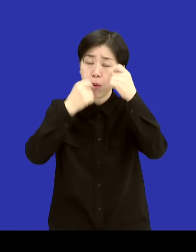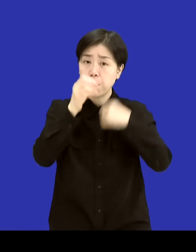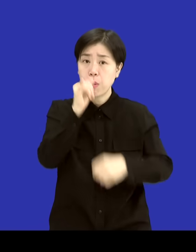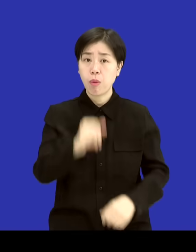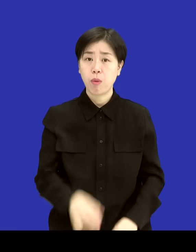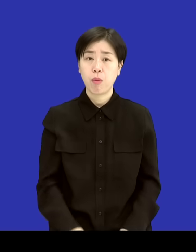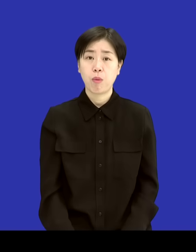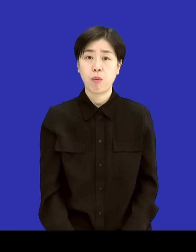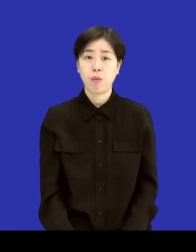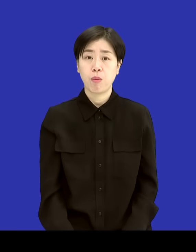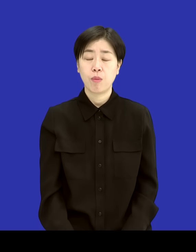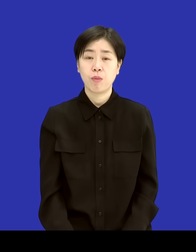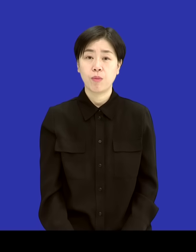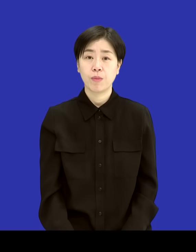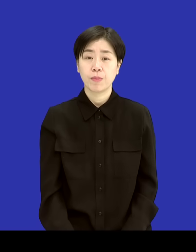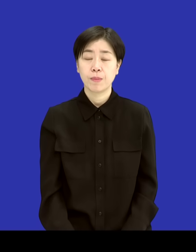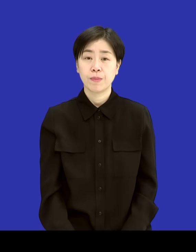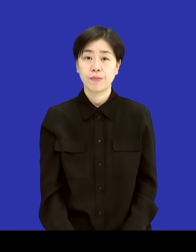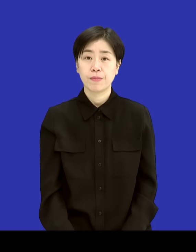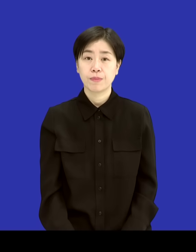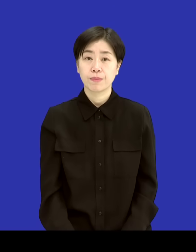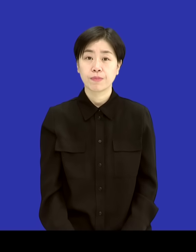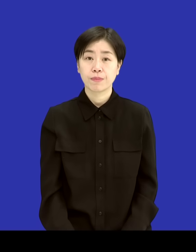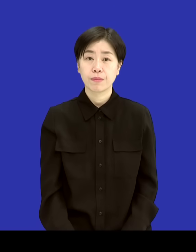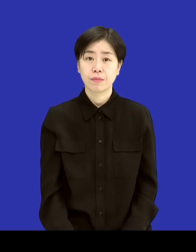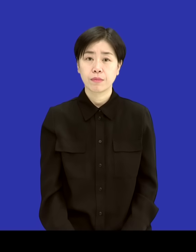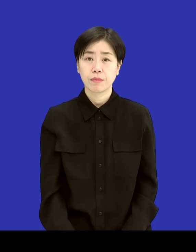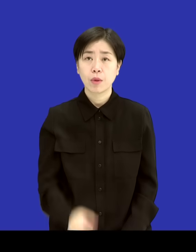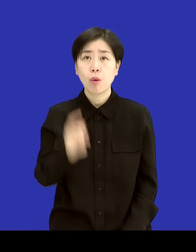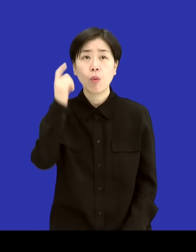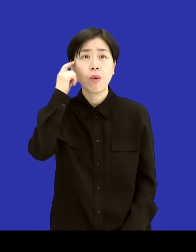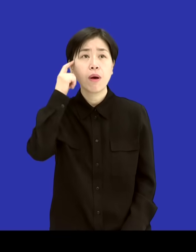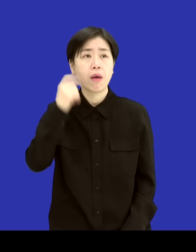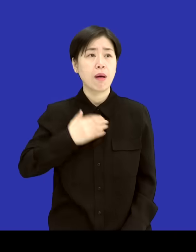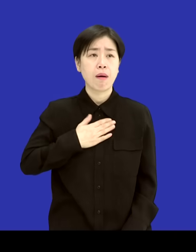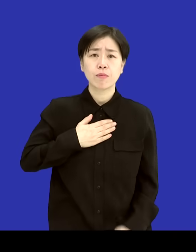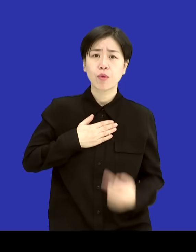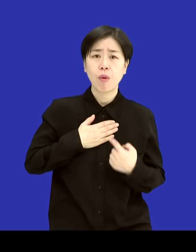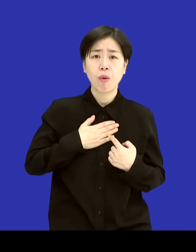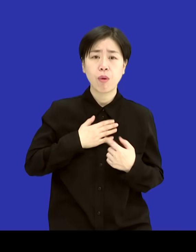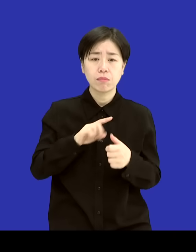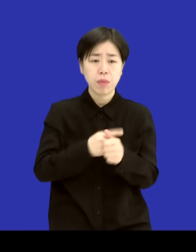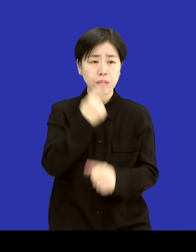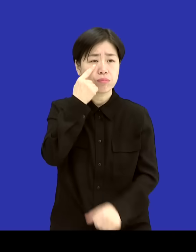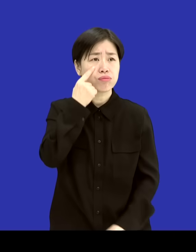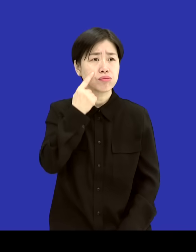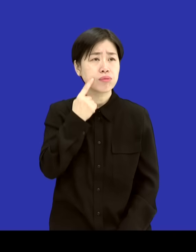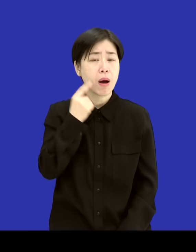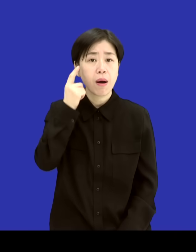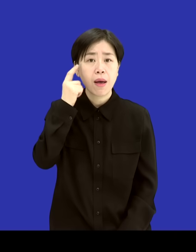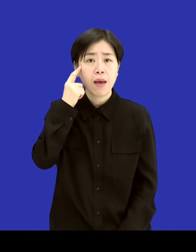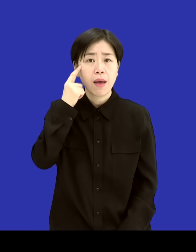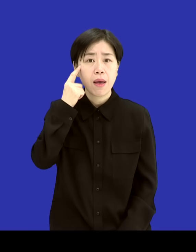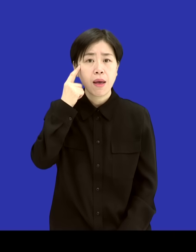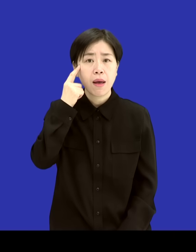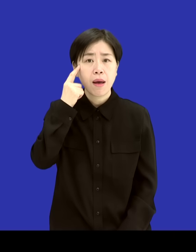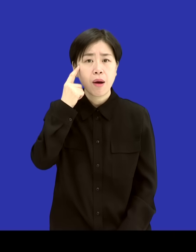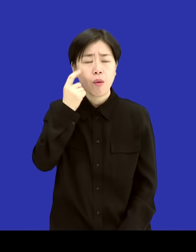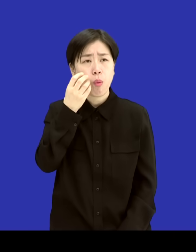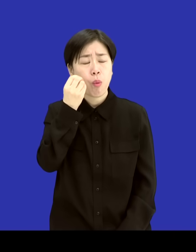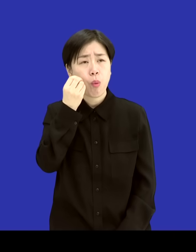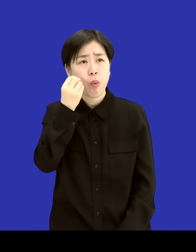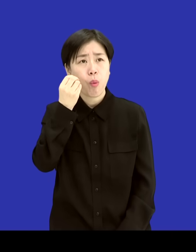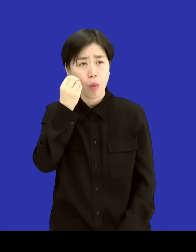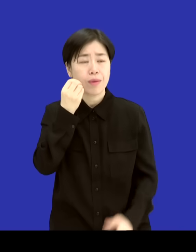울컥해요. 흘리고 있더라고요. 좀. 예. 그리고 뭐지 하고 이 감정은 뭐지 그런 걸 뭐지 하고 이제